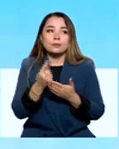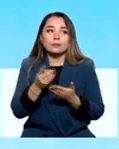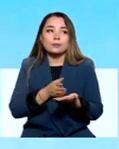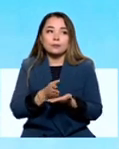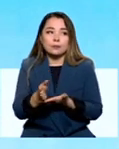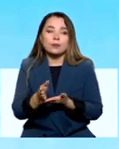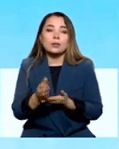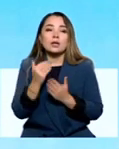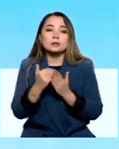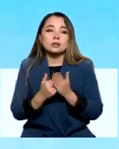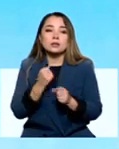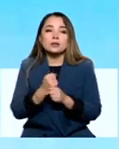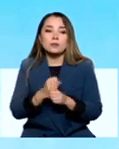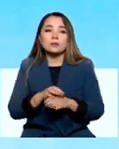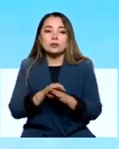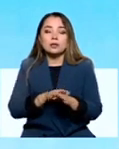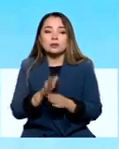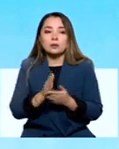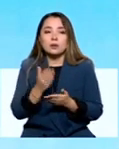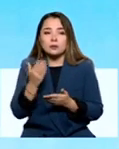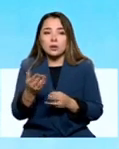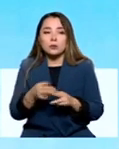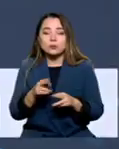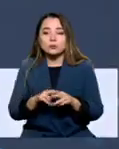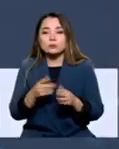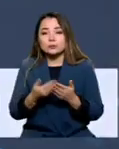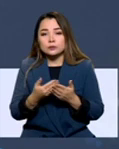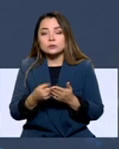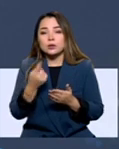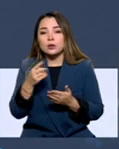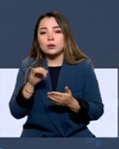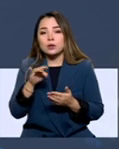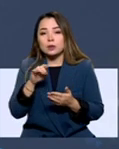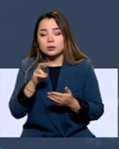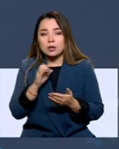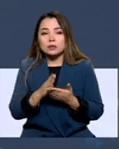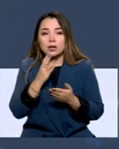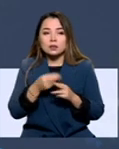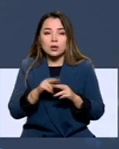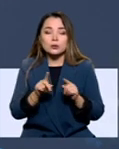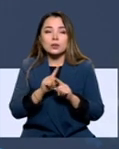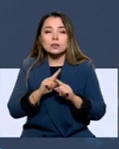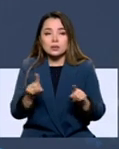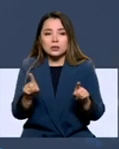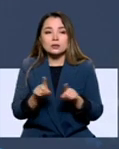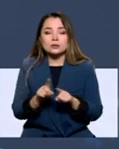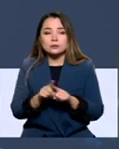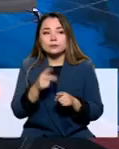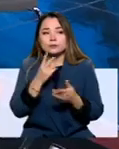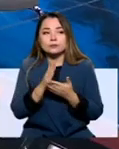ошол системасына келсек, бизде жакындык бар. Мисал үчүн түрк дүйнөсүнүн биригиши бул өзгөчө бир дүйнөдөгү